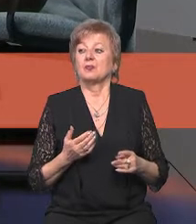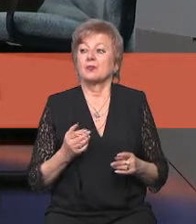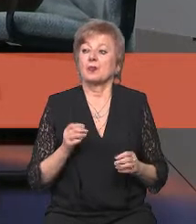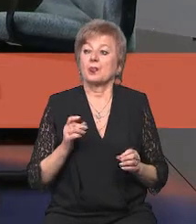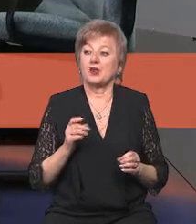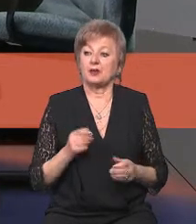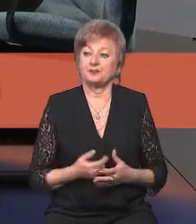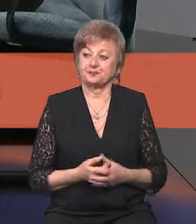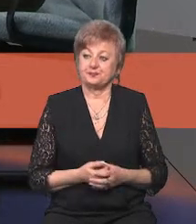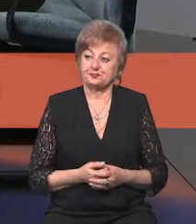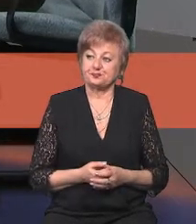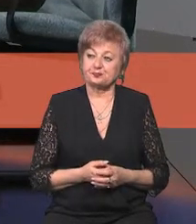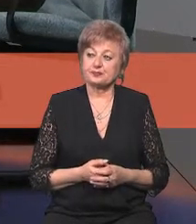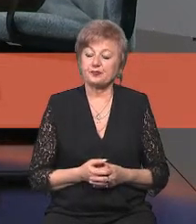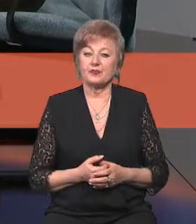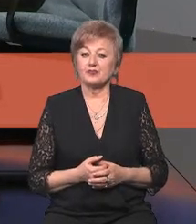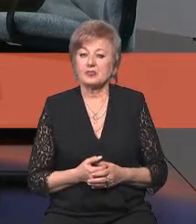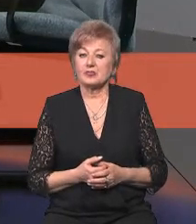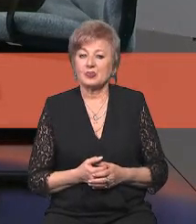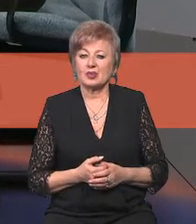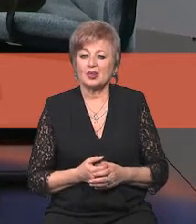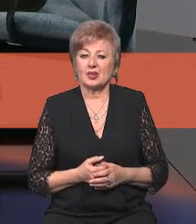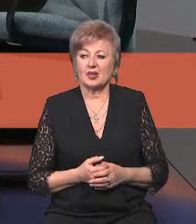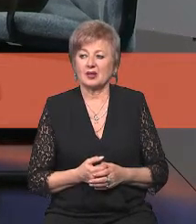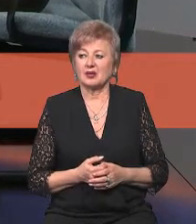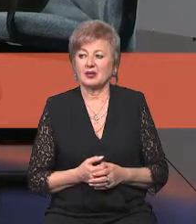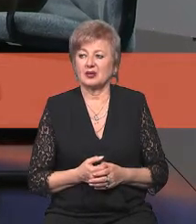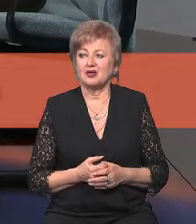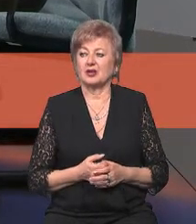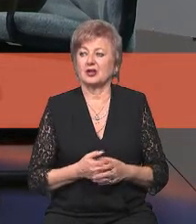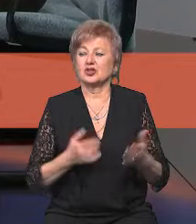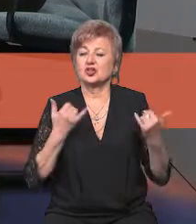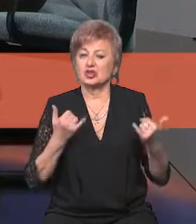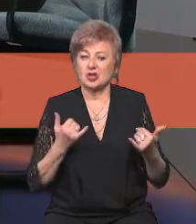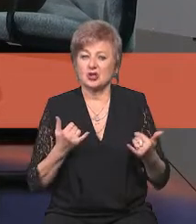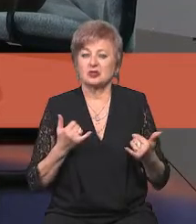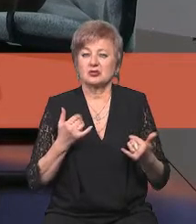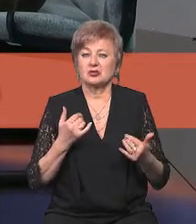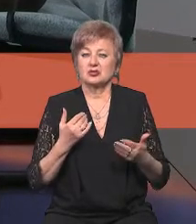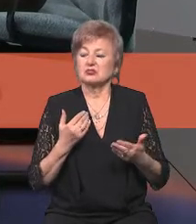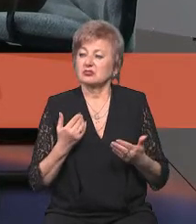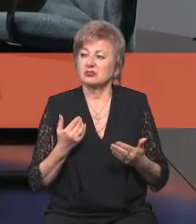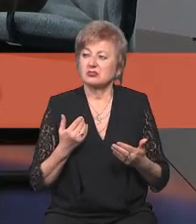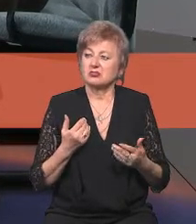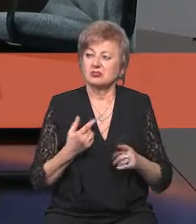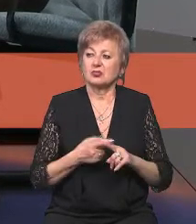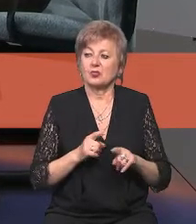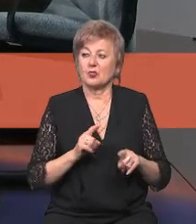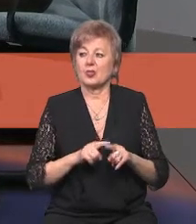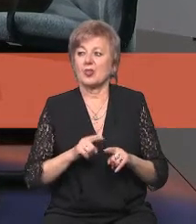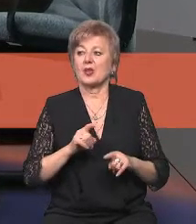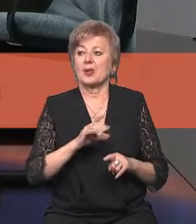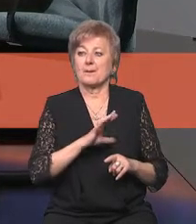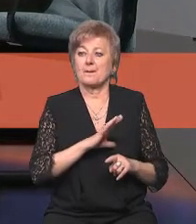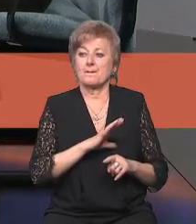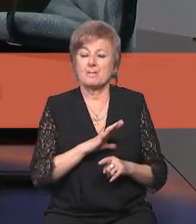цієї інтерактивної мапи. І нас під час семінару, про який я казала, який відбувся